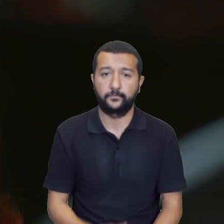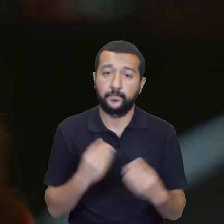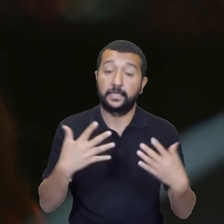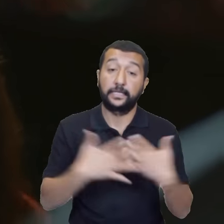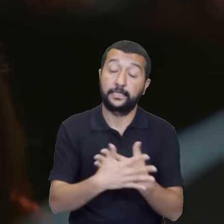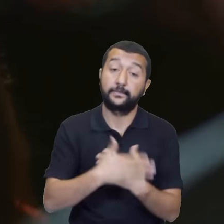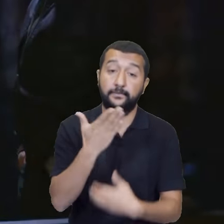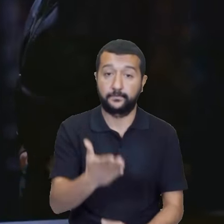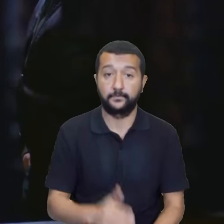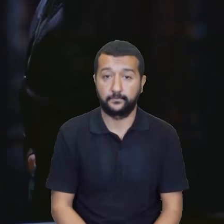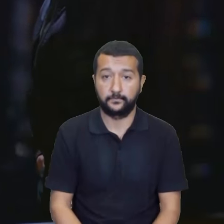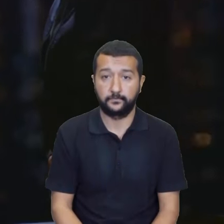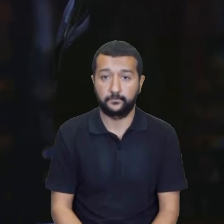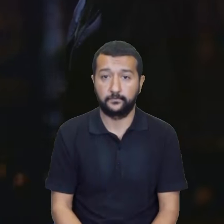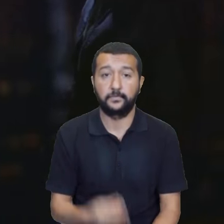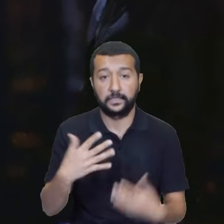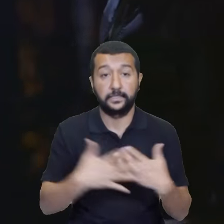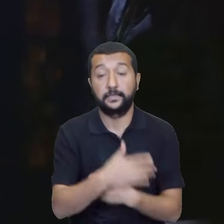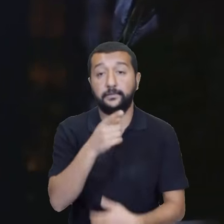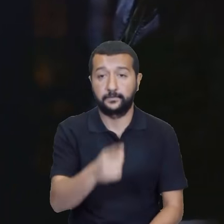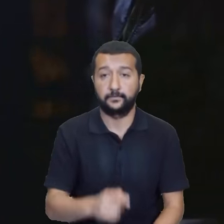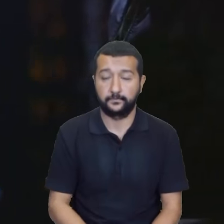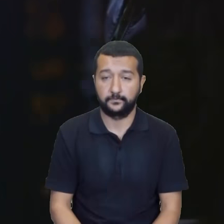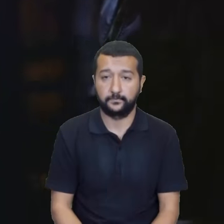İyi geceler. İyi geceler.